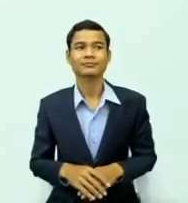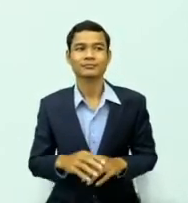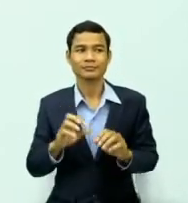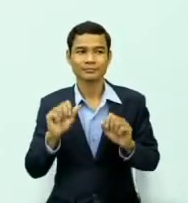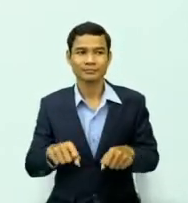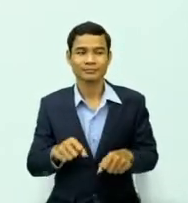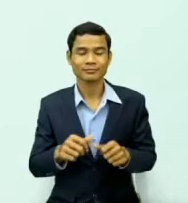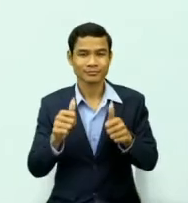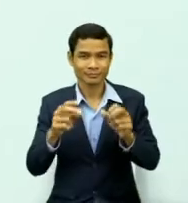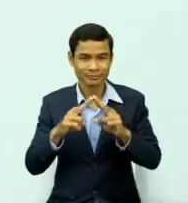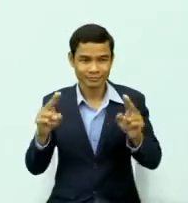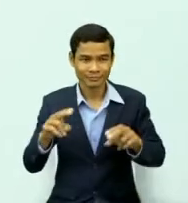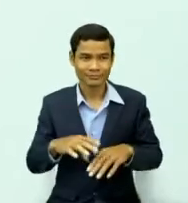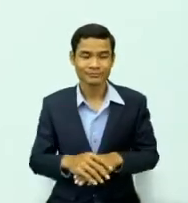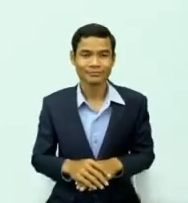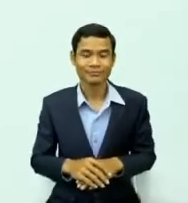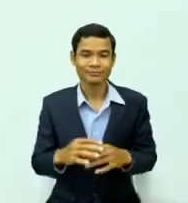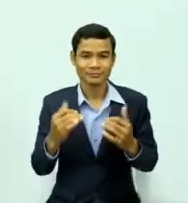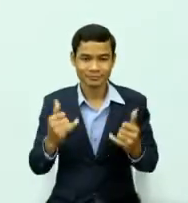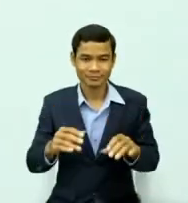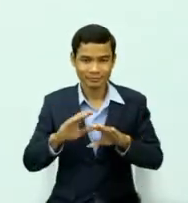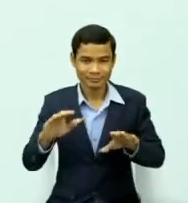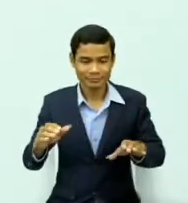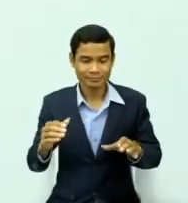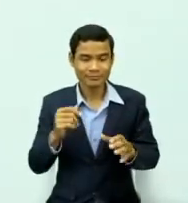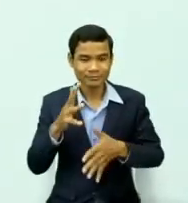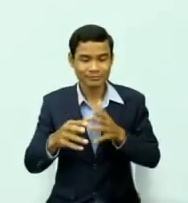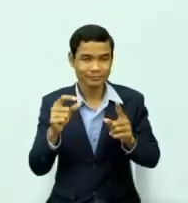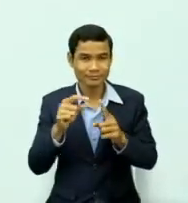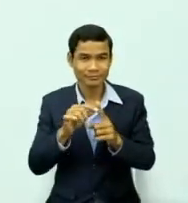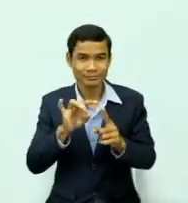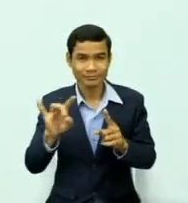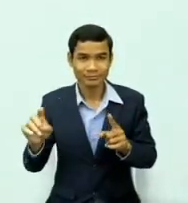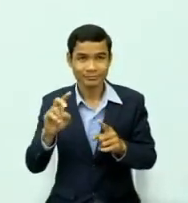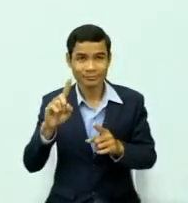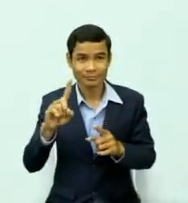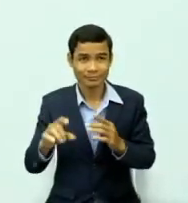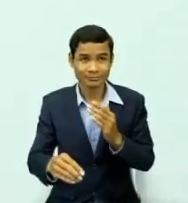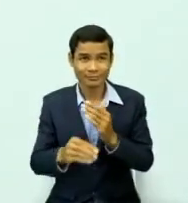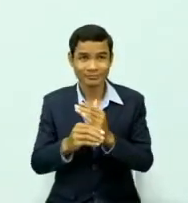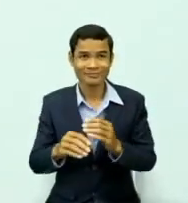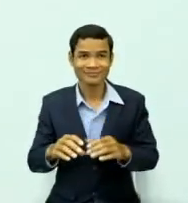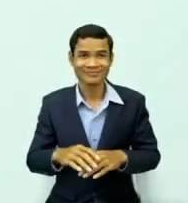chà lo nè con ta anh lấy con tiêm chiên ăn chiên mùi tiết